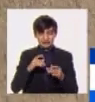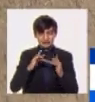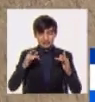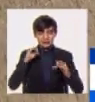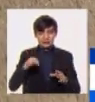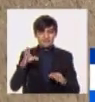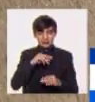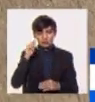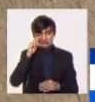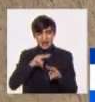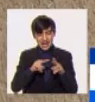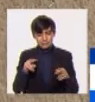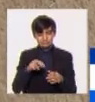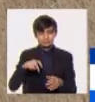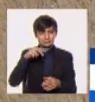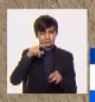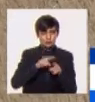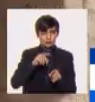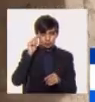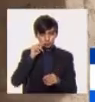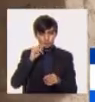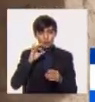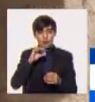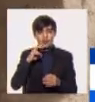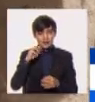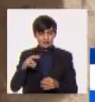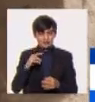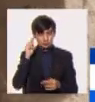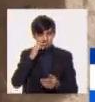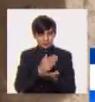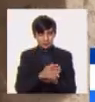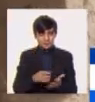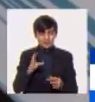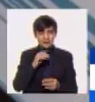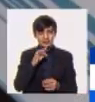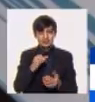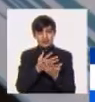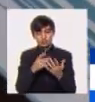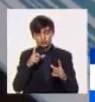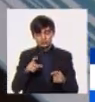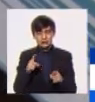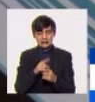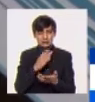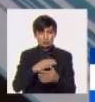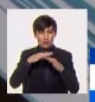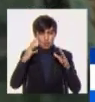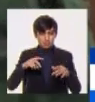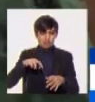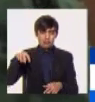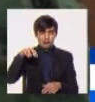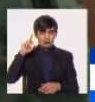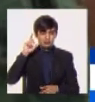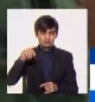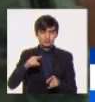ауылдың өзге оқушыларды осылай саты басында отырып, онлайн сабақ өтеді екен. Кейбір тіпті қыр басын жағалауға мәжбүр. Бұл түйткілді 5 жылдан